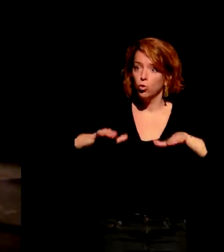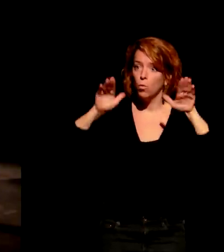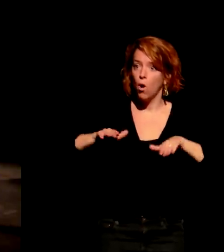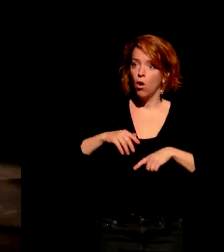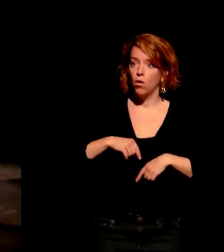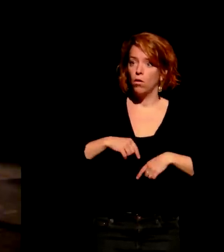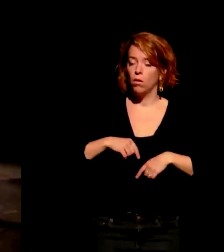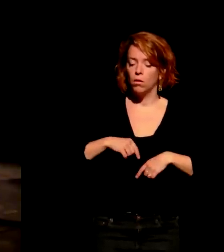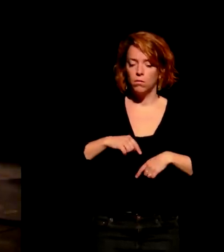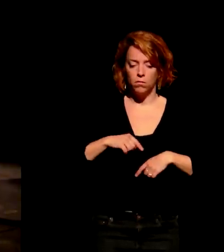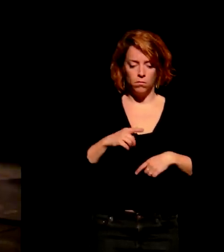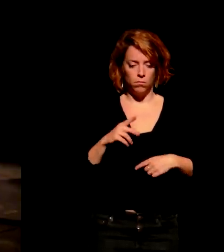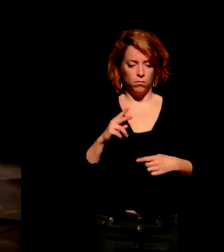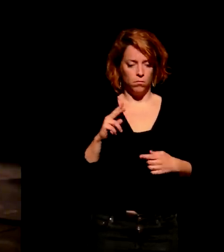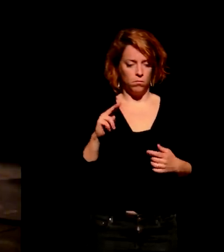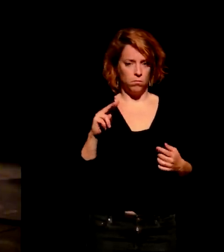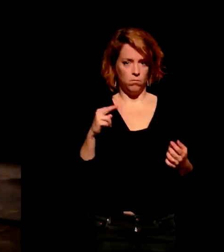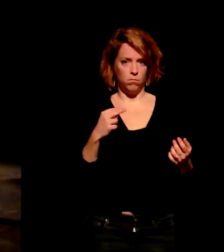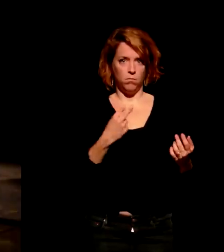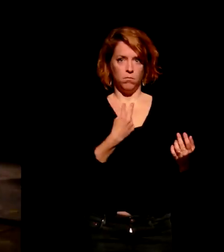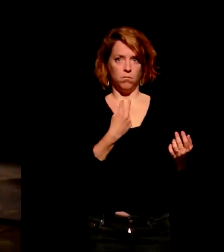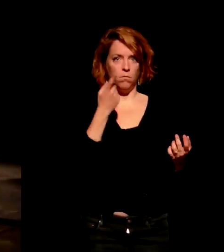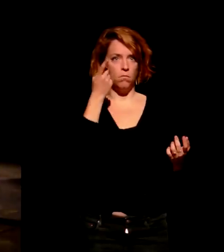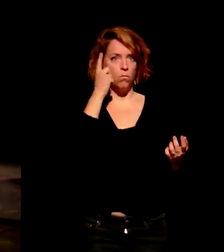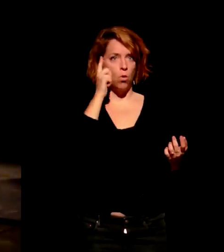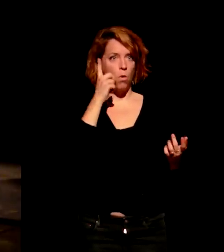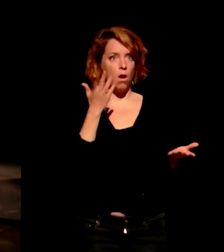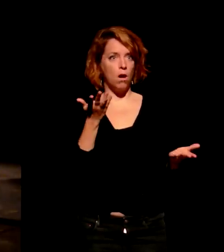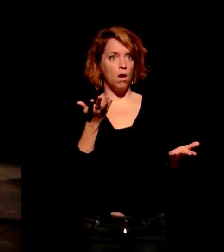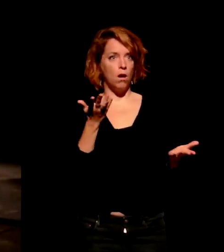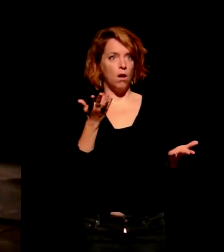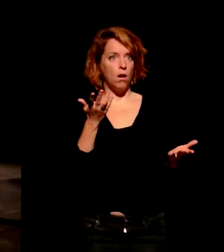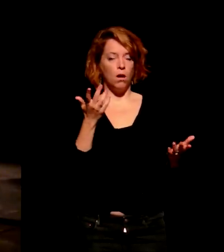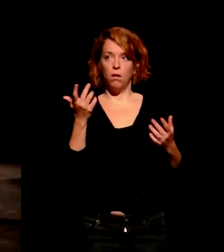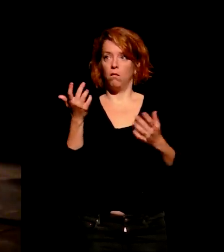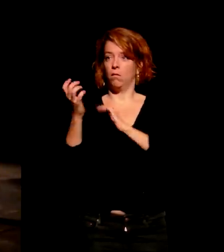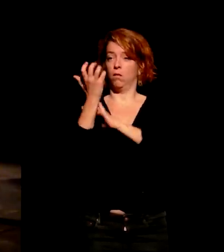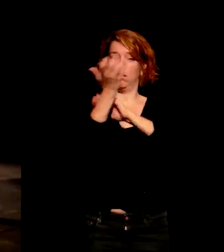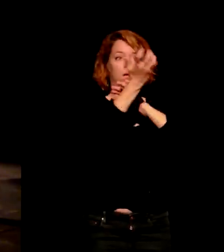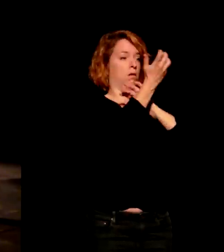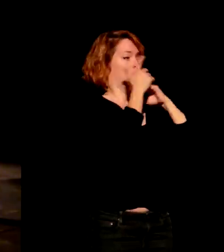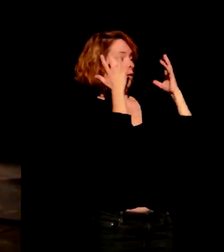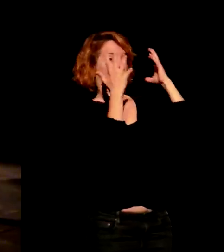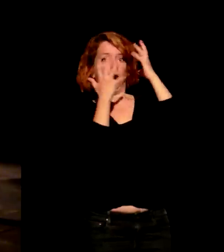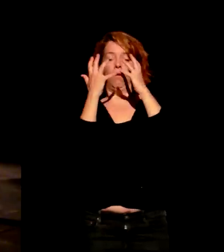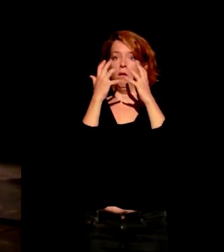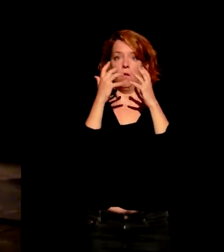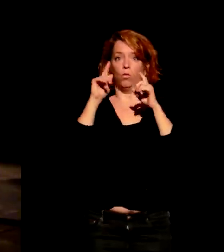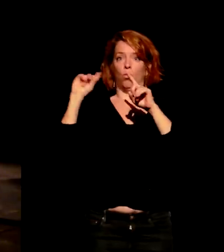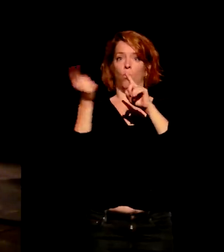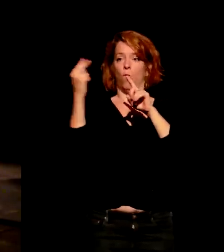Il m'a fallu du temps pour essayer de comprendre ce qui m'était arrivé à ce moment-là. Pourquoi tout d'un coup je me prenais tout ça dans la gueule? Pourquoi j'étais vu seulement comme un